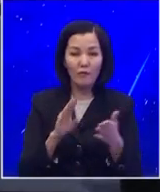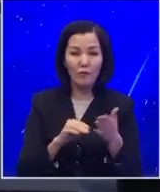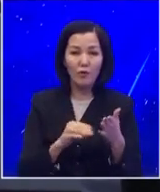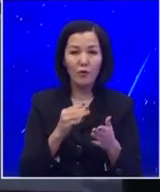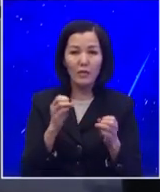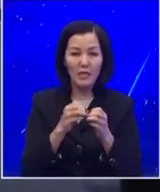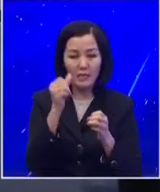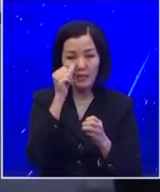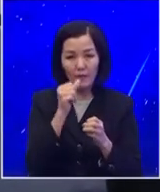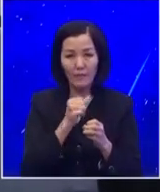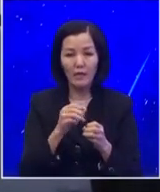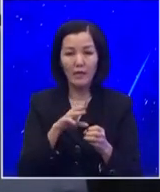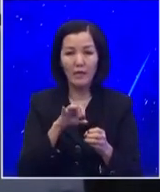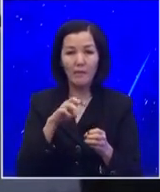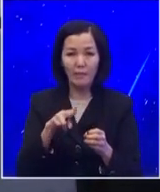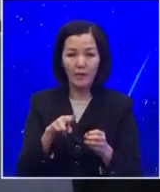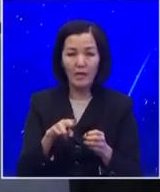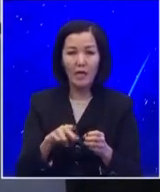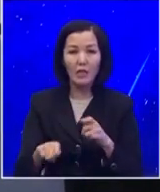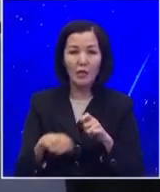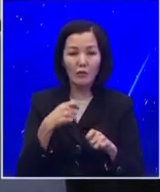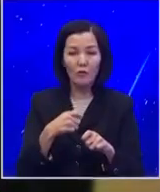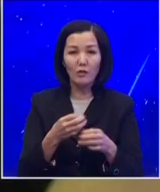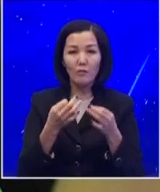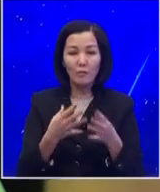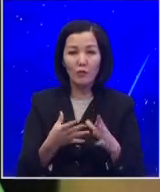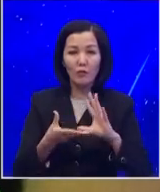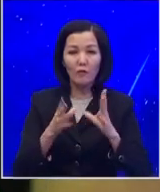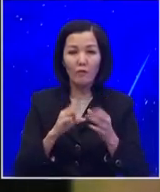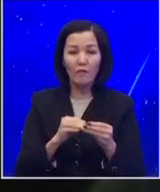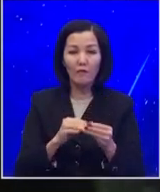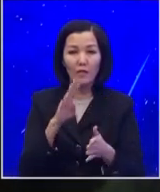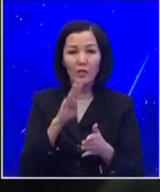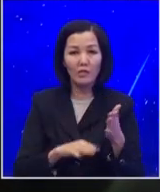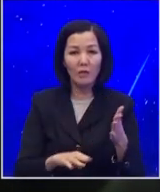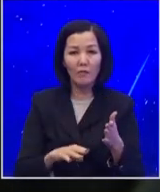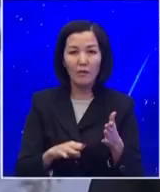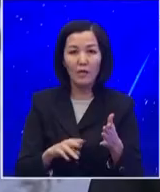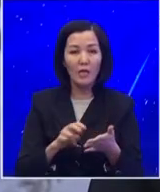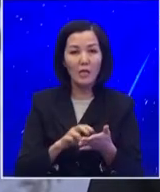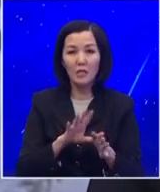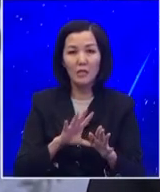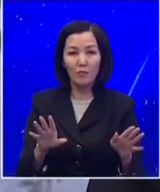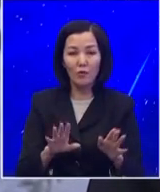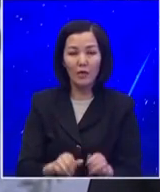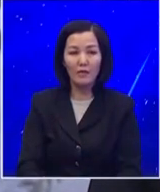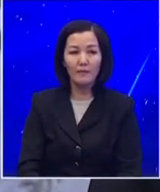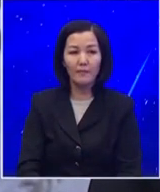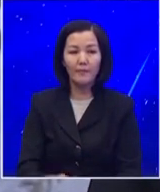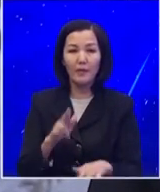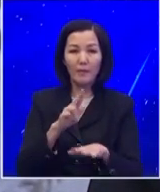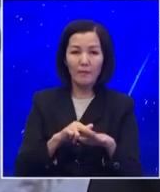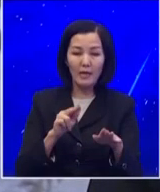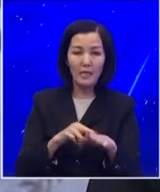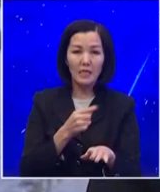МРП. Судя по ежедневному росту нарушений, можно сделать простой вывод – талдыкурганцев штрафами не запугать. Сотрудникам и управления полиции